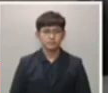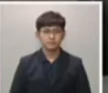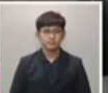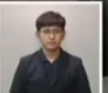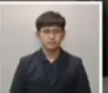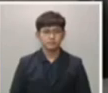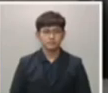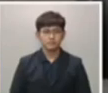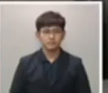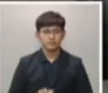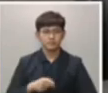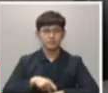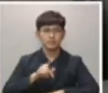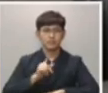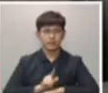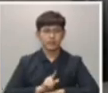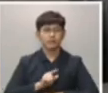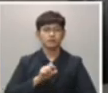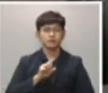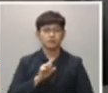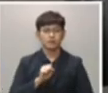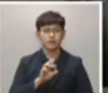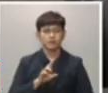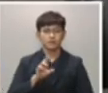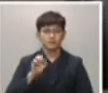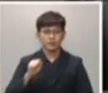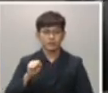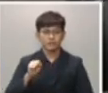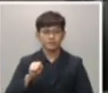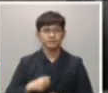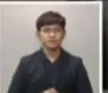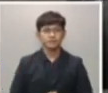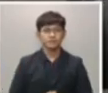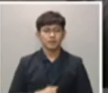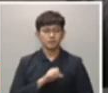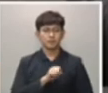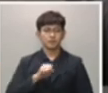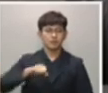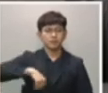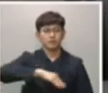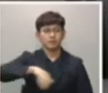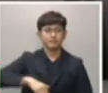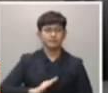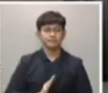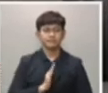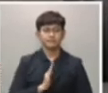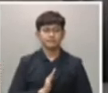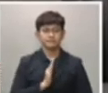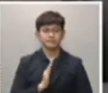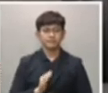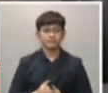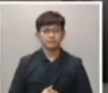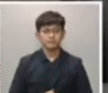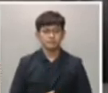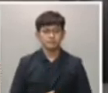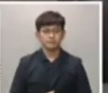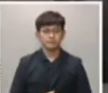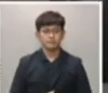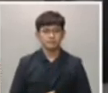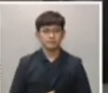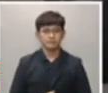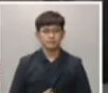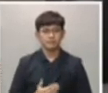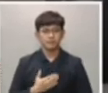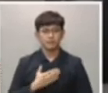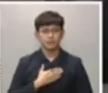กราบเรียนท่านประธานสภาที่เคารพท่านสมาชิกผู้มีเกียรติที่เคารพทุกท่านครับกับผม